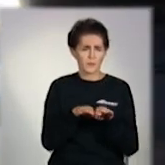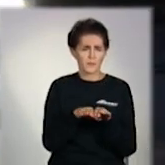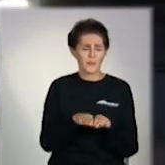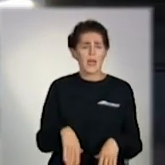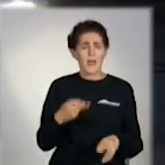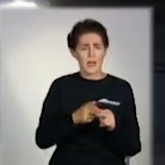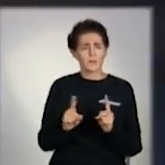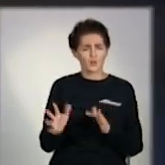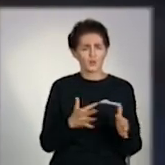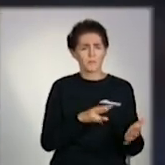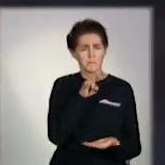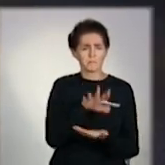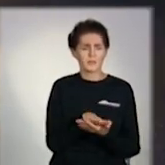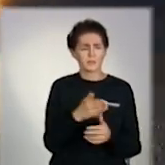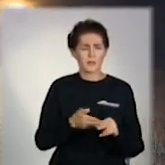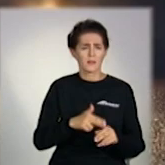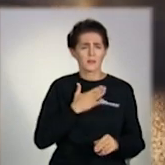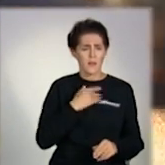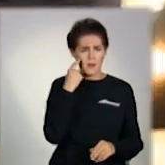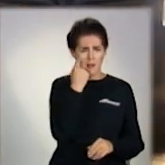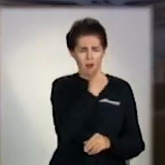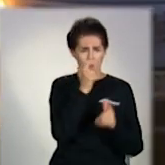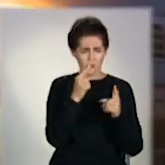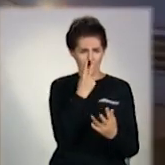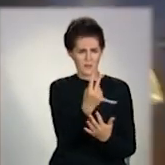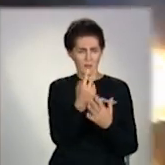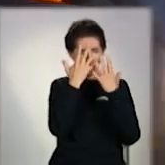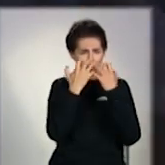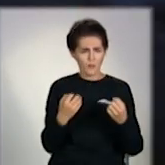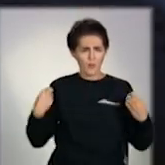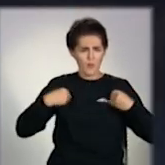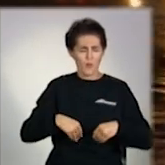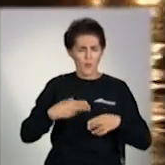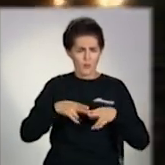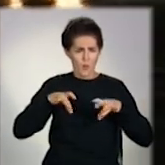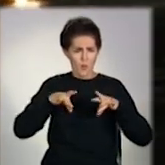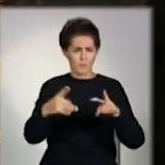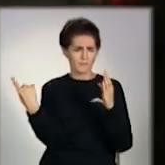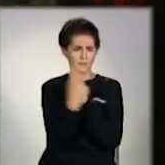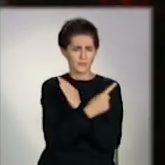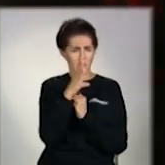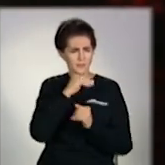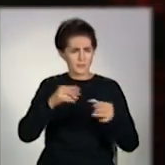трапляється майже постійно, прямо перед нашими очима. Пішохід у темному одязі йде під колеса автівки.